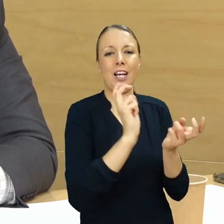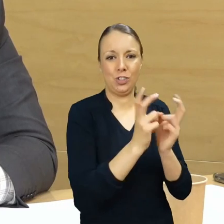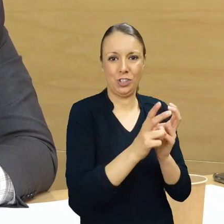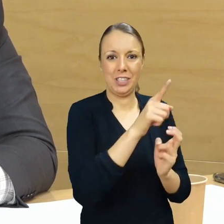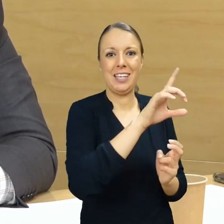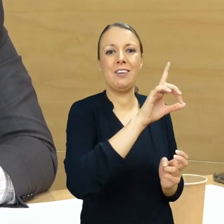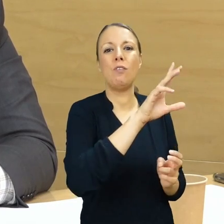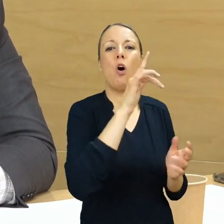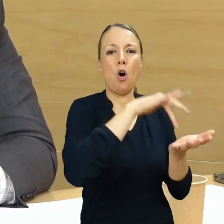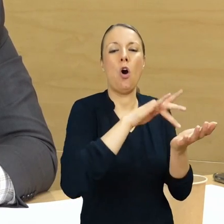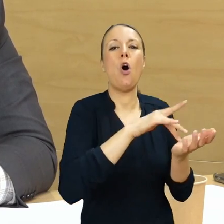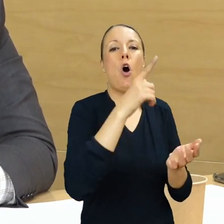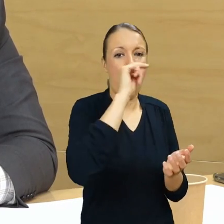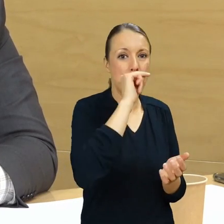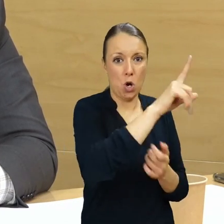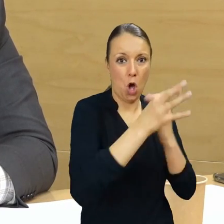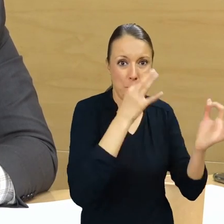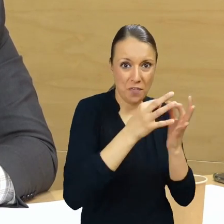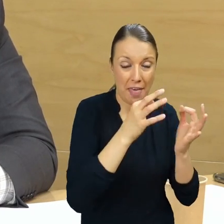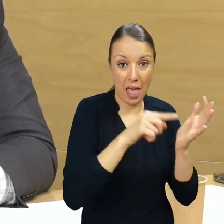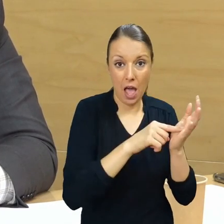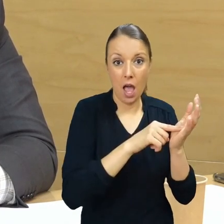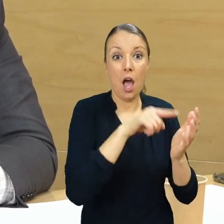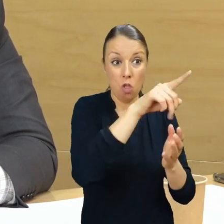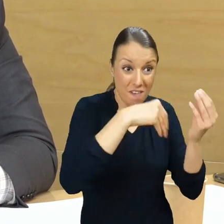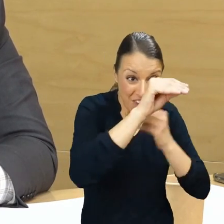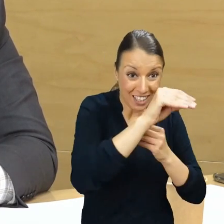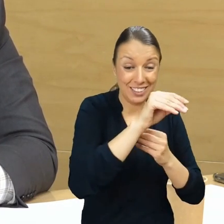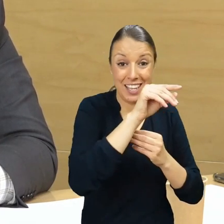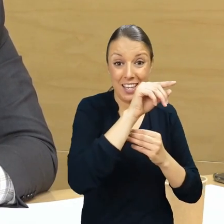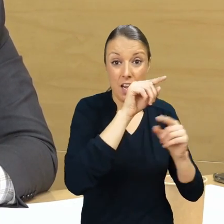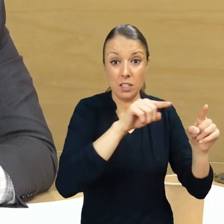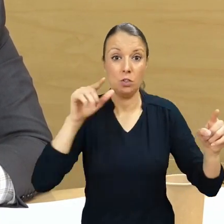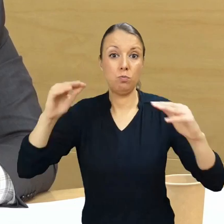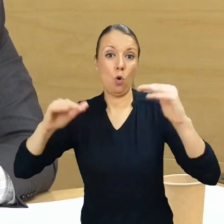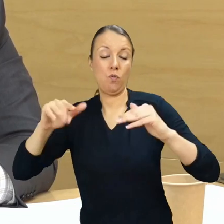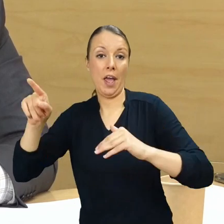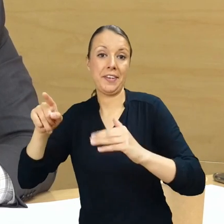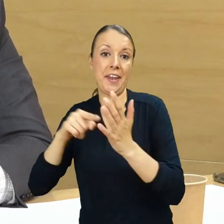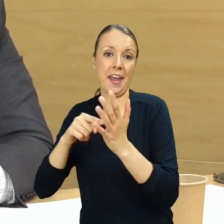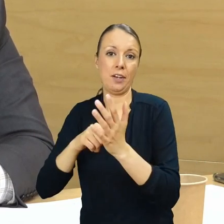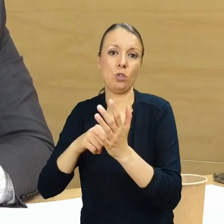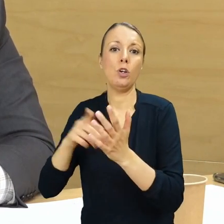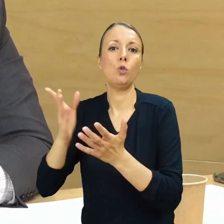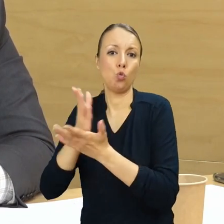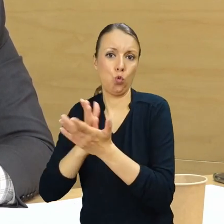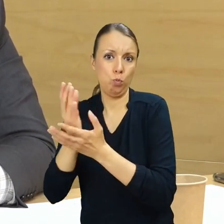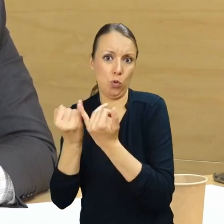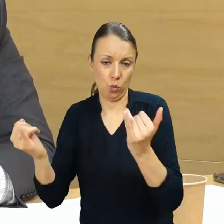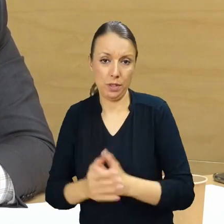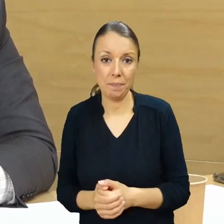informacji publicznej. I to jest moim zdaniem bardzo smutne. Pokazuje, że ta kontrola nad służbami i osiodłanie Pegaza jest